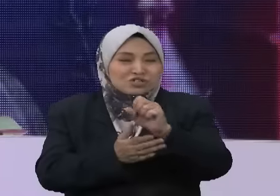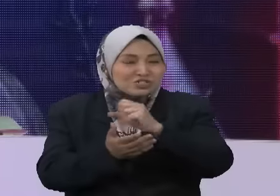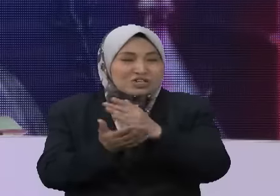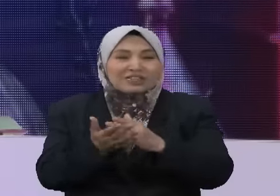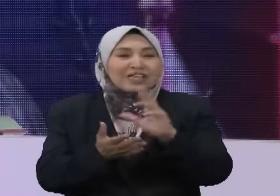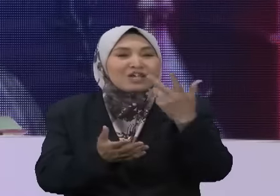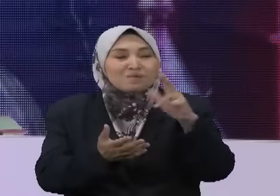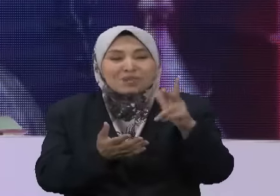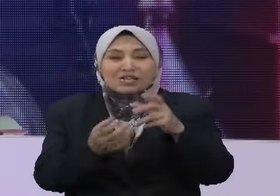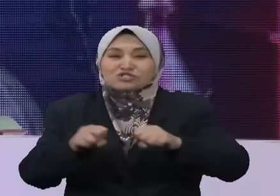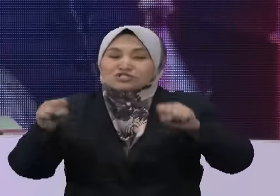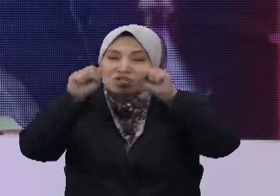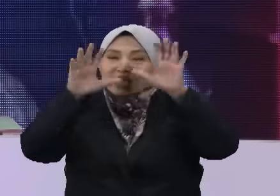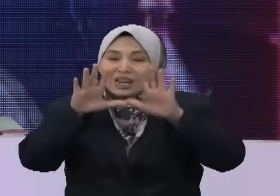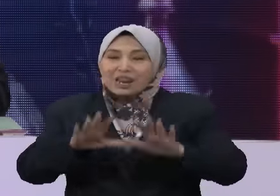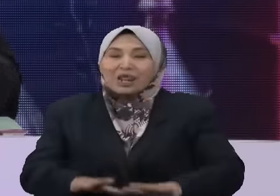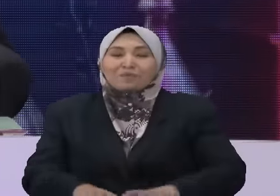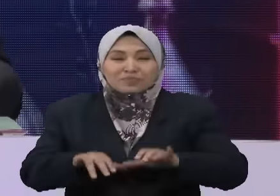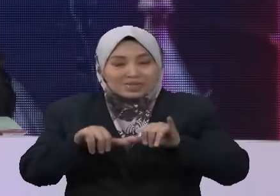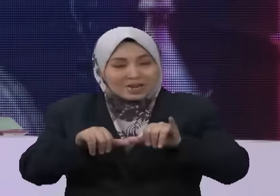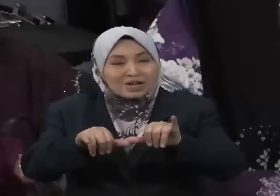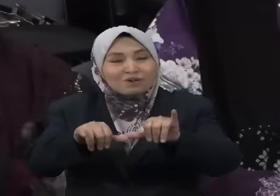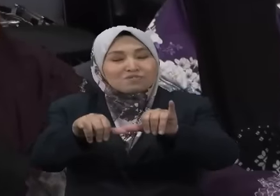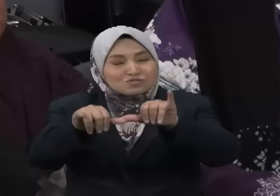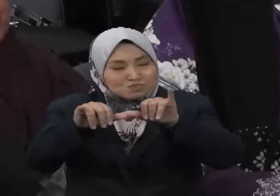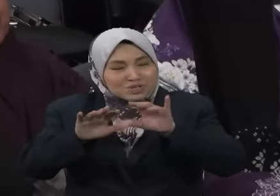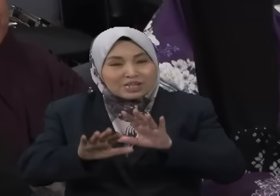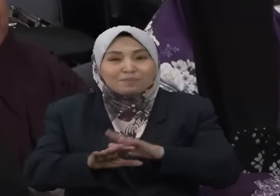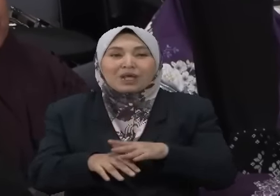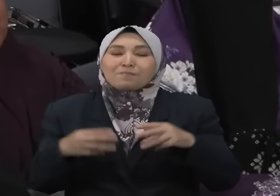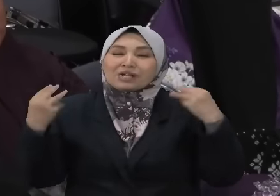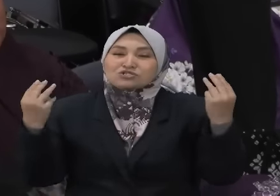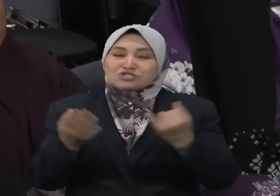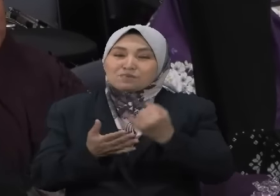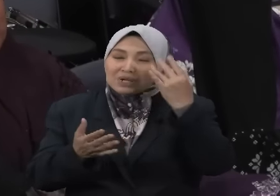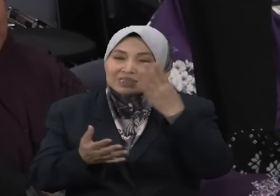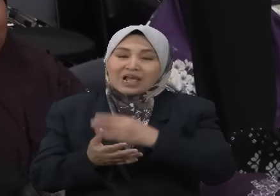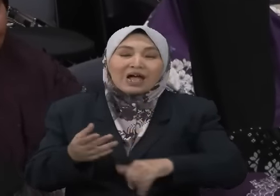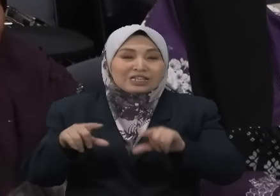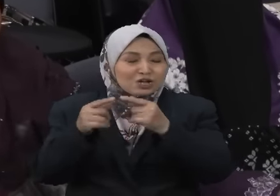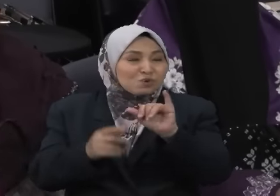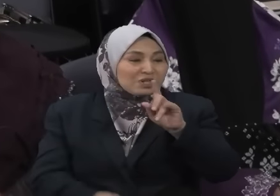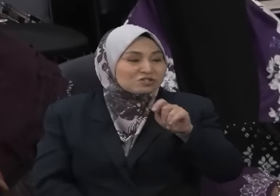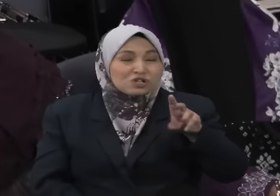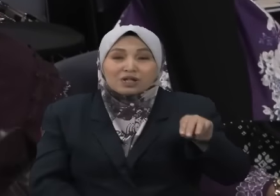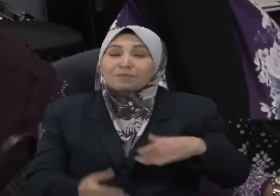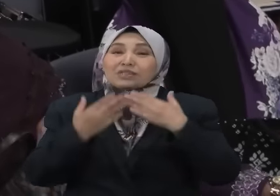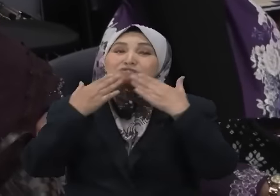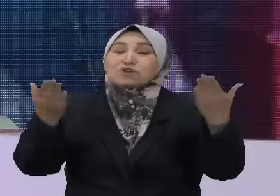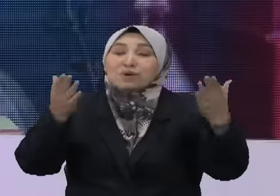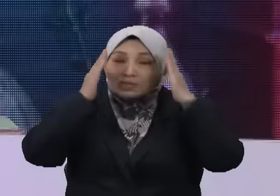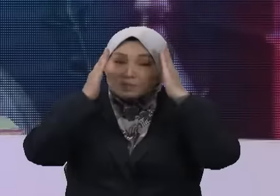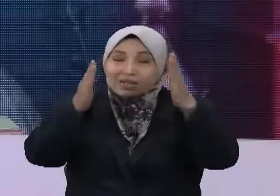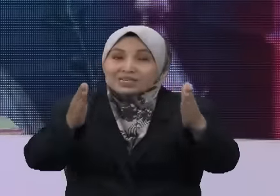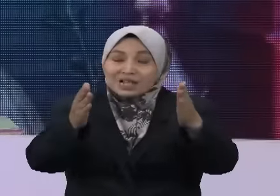13 Shah Alam yang terus menyemarakkan Majlis ilmu kita dan grup Istiqamah Terima kasih semua di atas perhatian